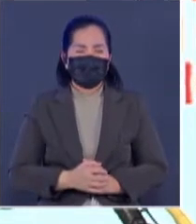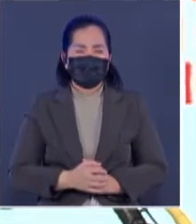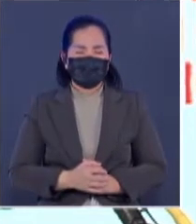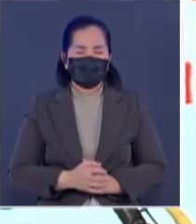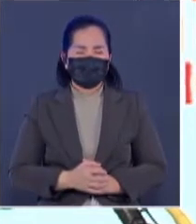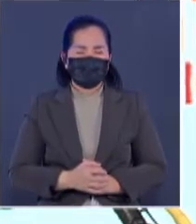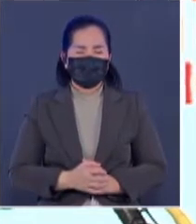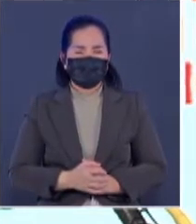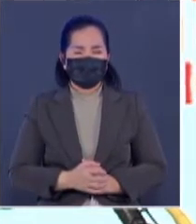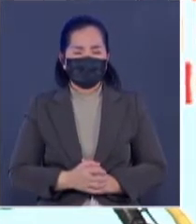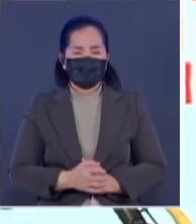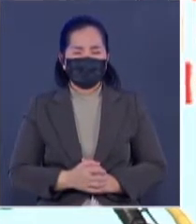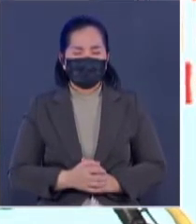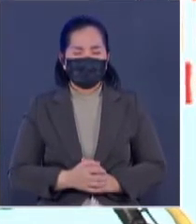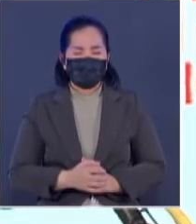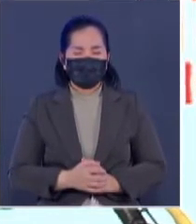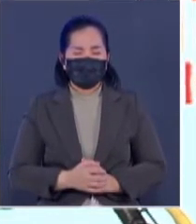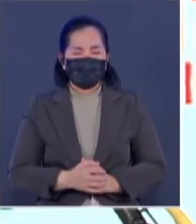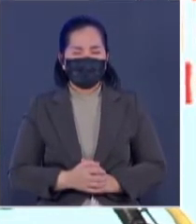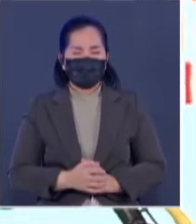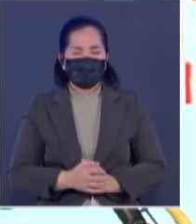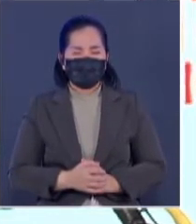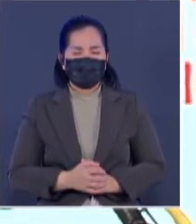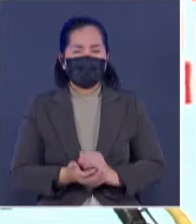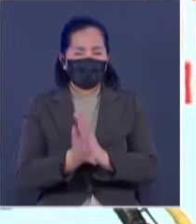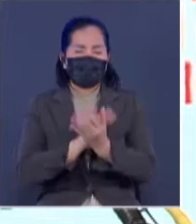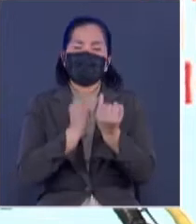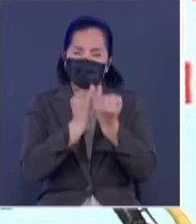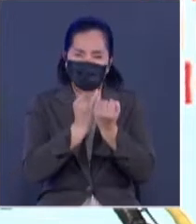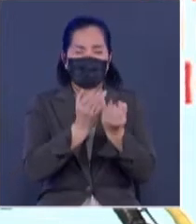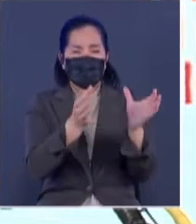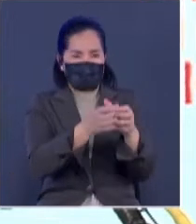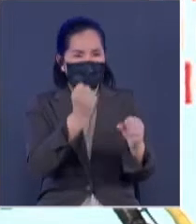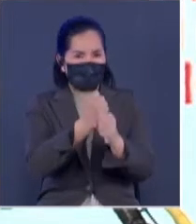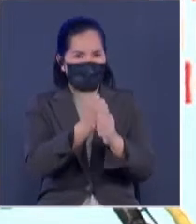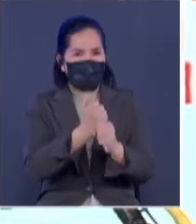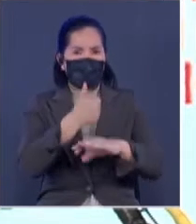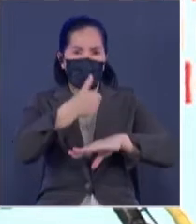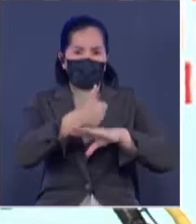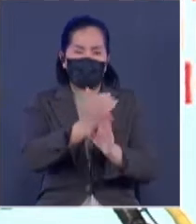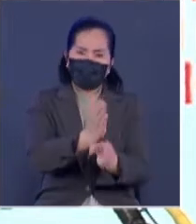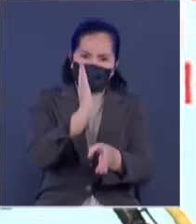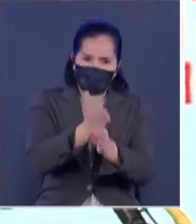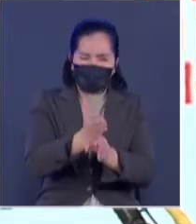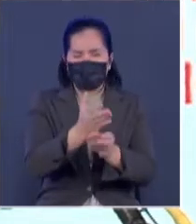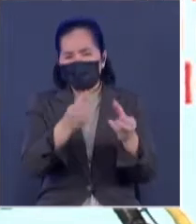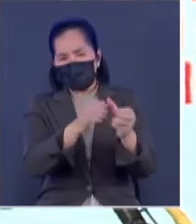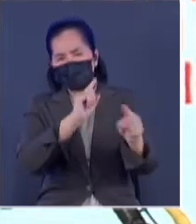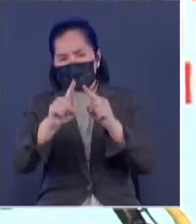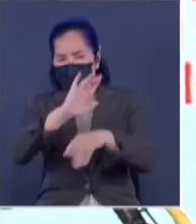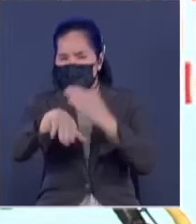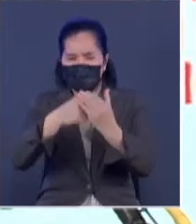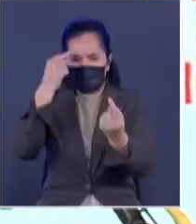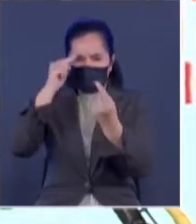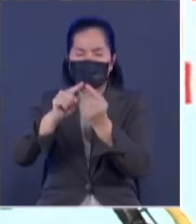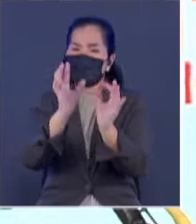มาเป็นแบบว่าเป็นพี่เป็นพี่น้องกันเลยอย่างเงี้ยครับทีมงานแล้วก็ผู้กำกับเองโปรดิวเซอร์เองทุกคนให้ความสำคัญในเรื่อง